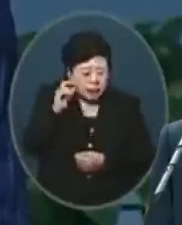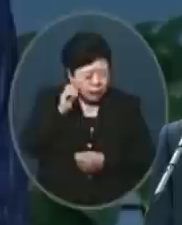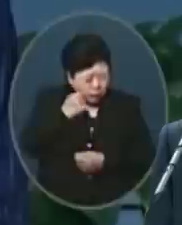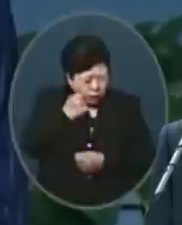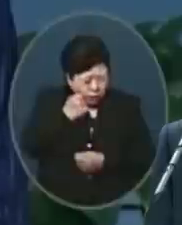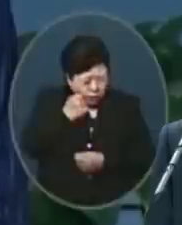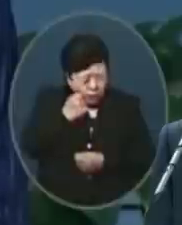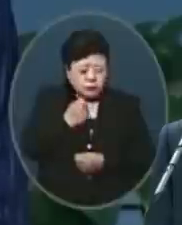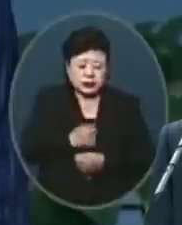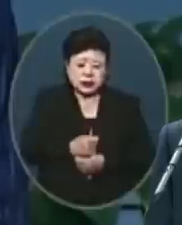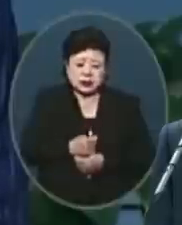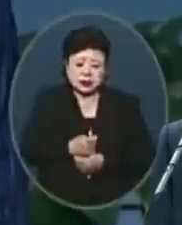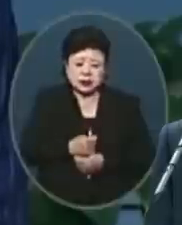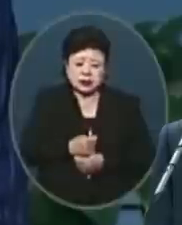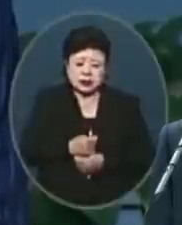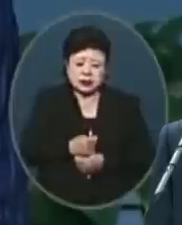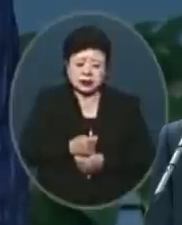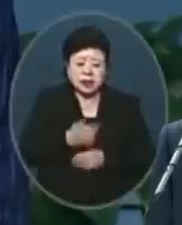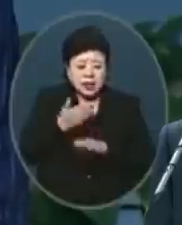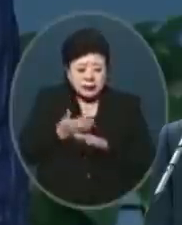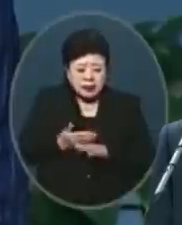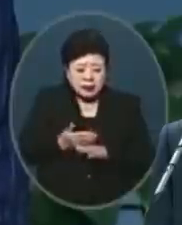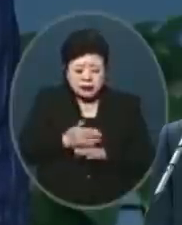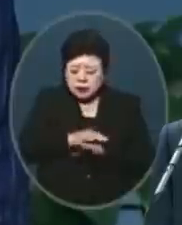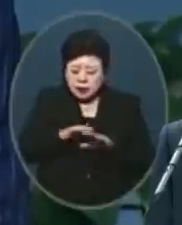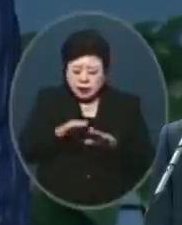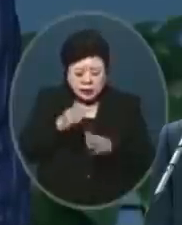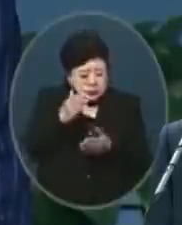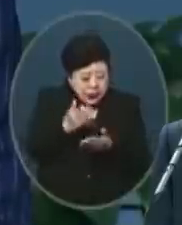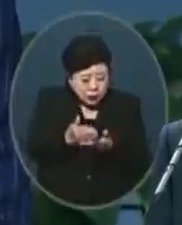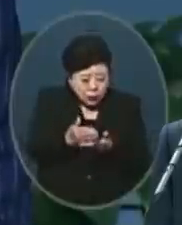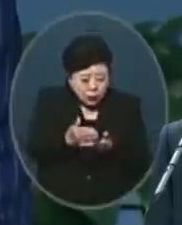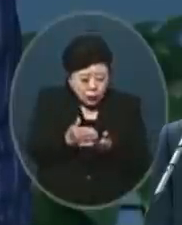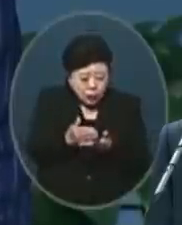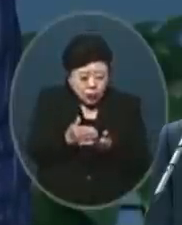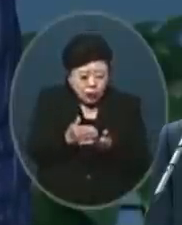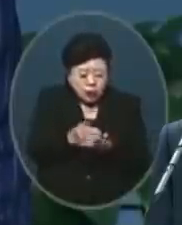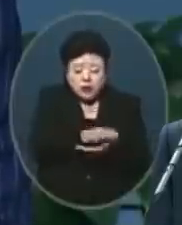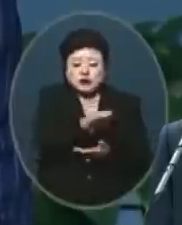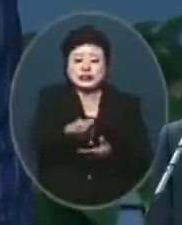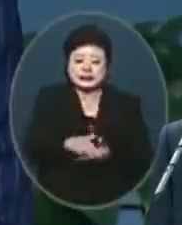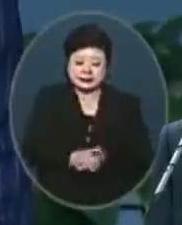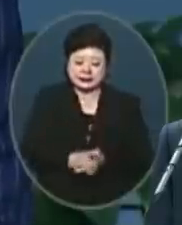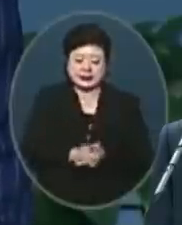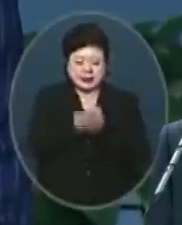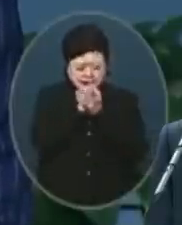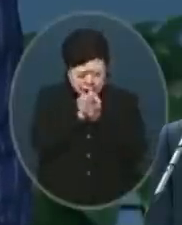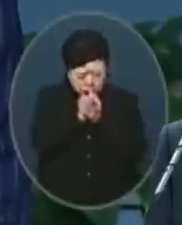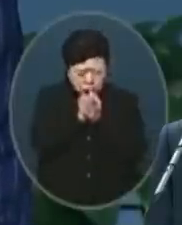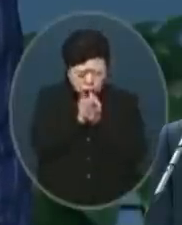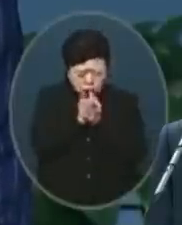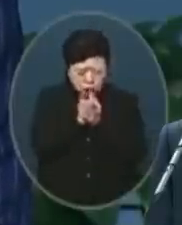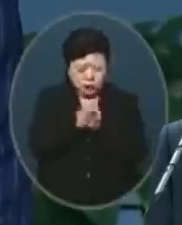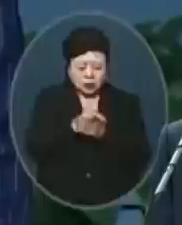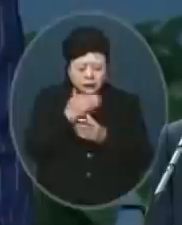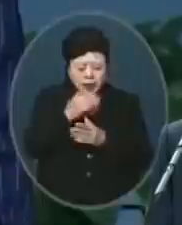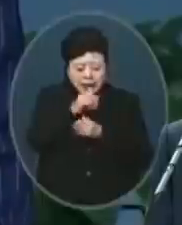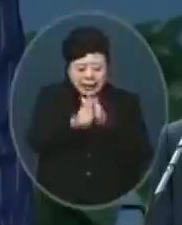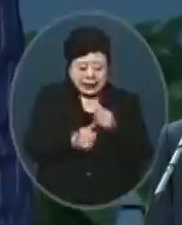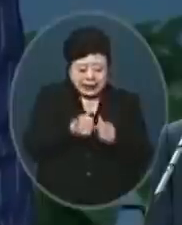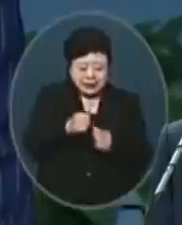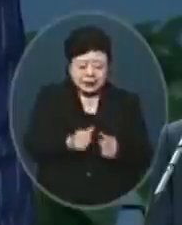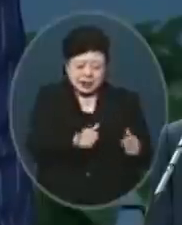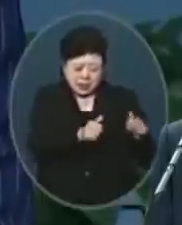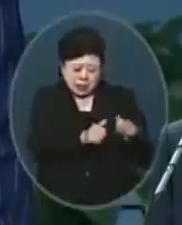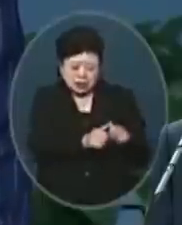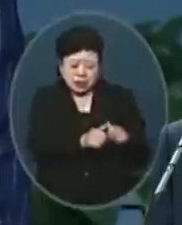어려움을 다른 것으로 해결하려고 하지 말고 우리는 기도할 수 있는 하나님이